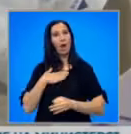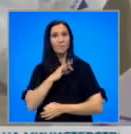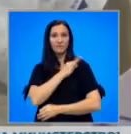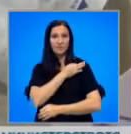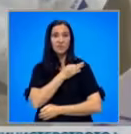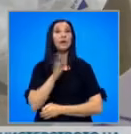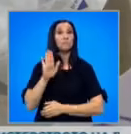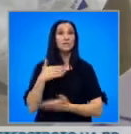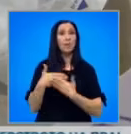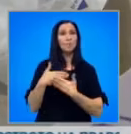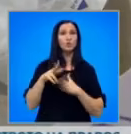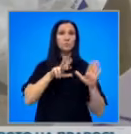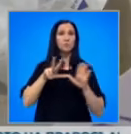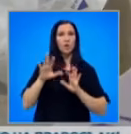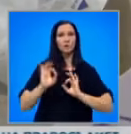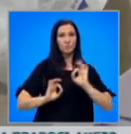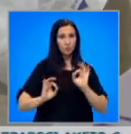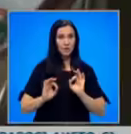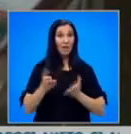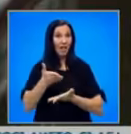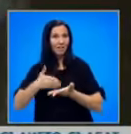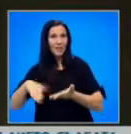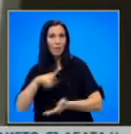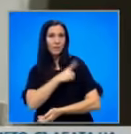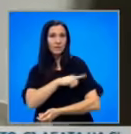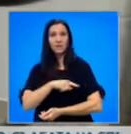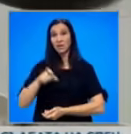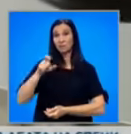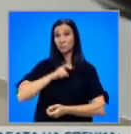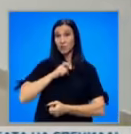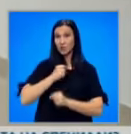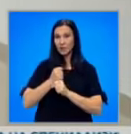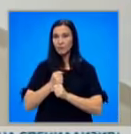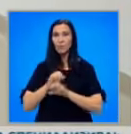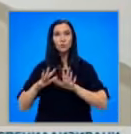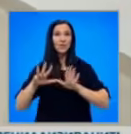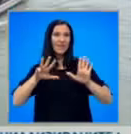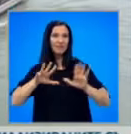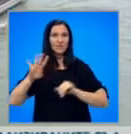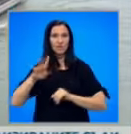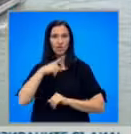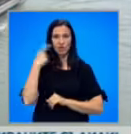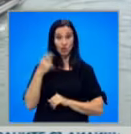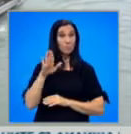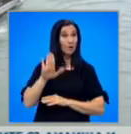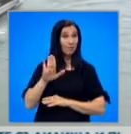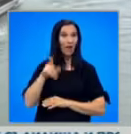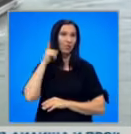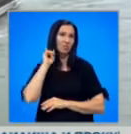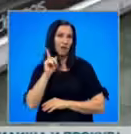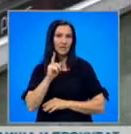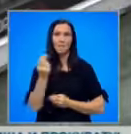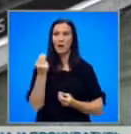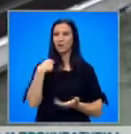вакцинирани. Те са близо 88%. Делът при медиците с частна практика е почти 94%. При тях наказанията